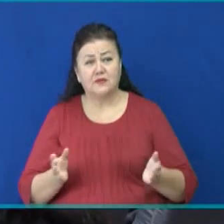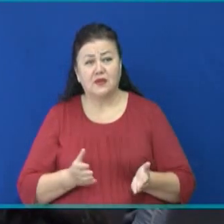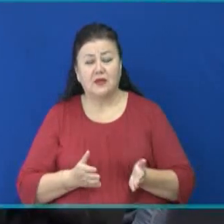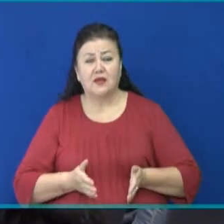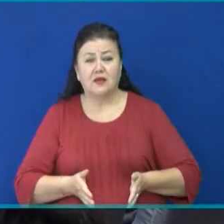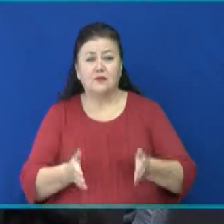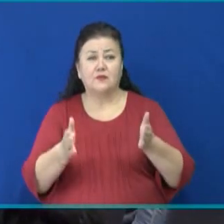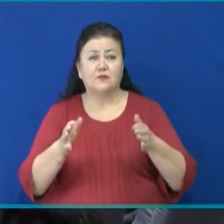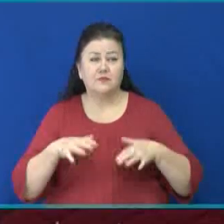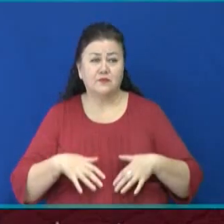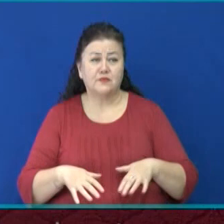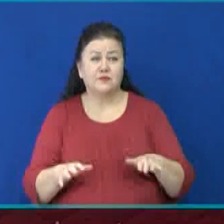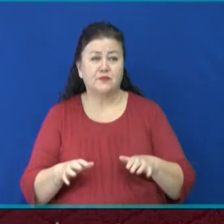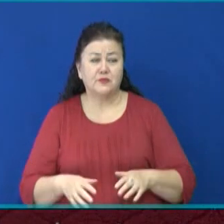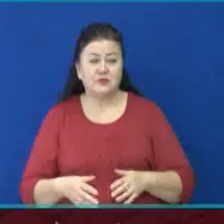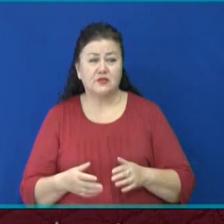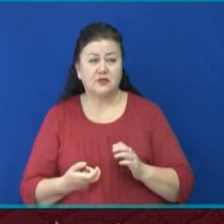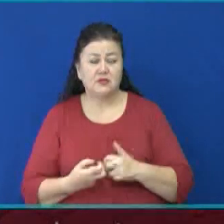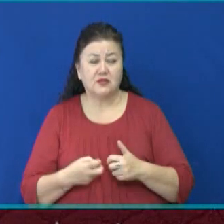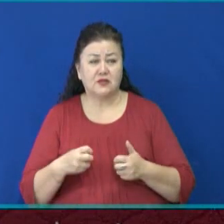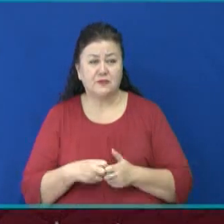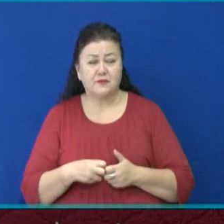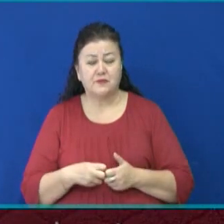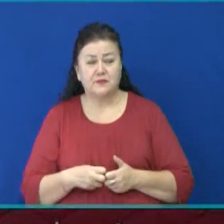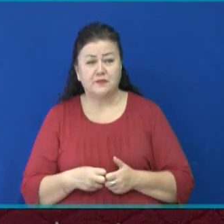решения проблем, возникающих в районе.